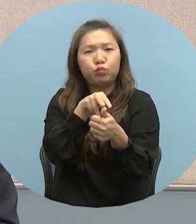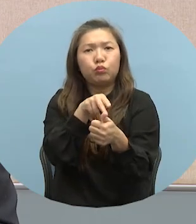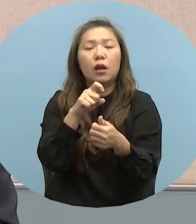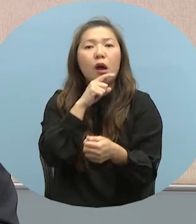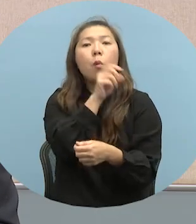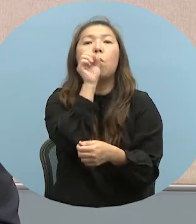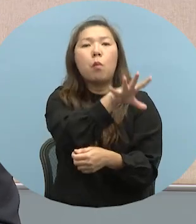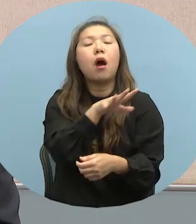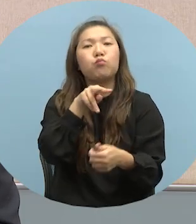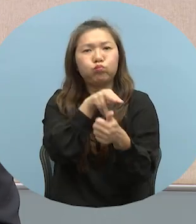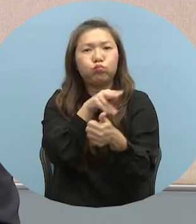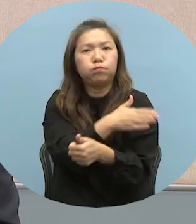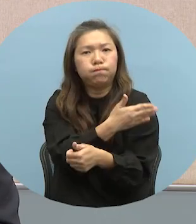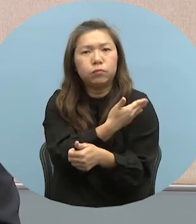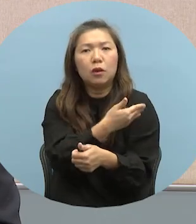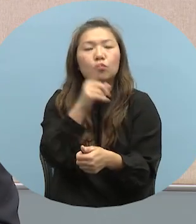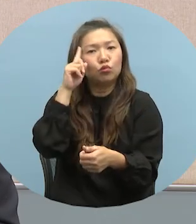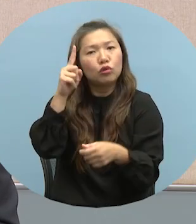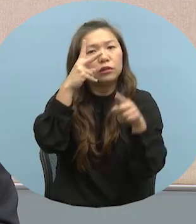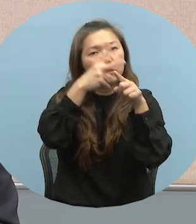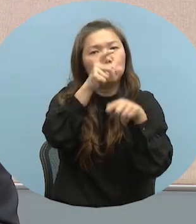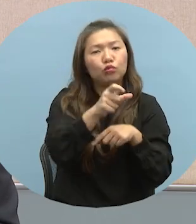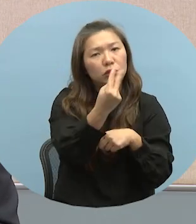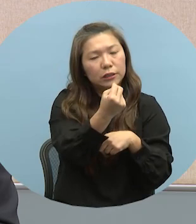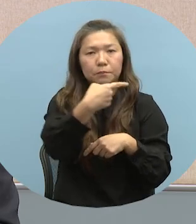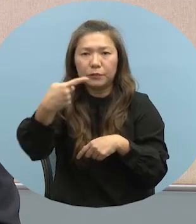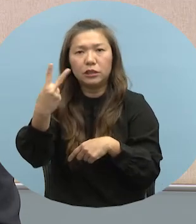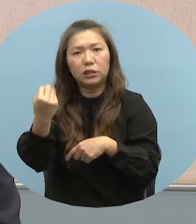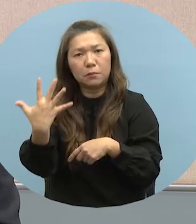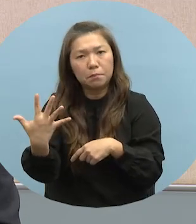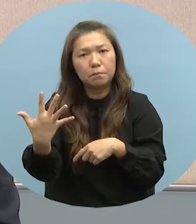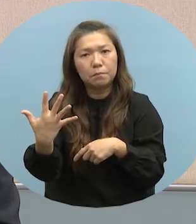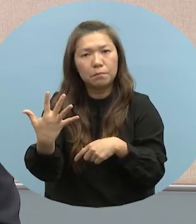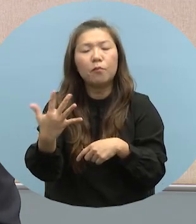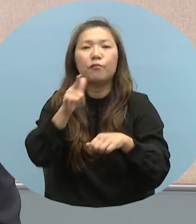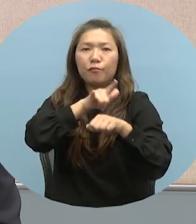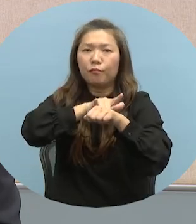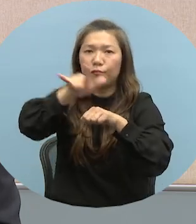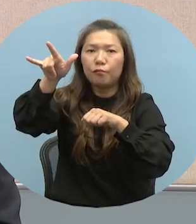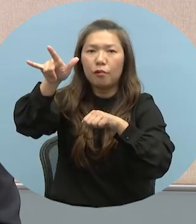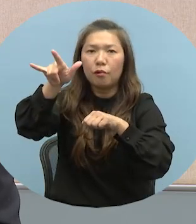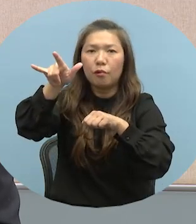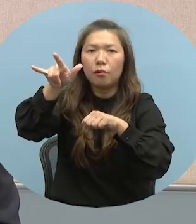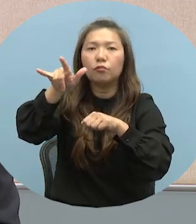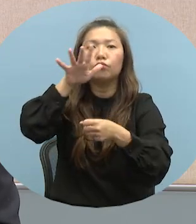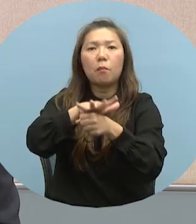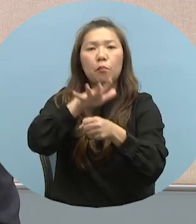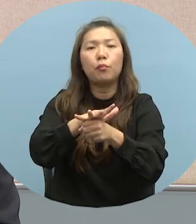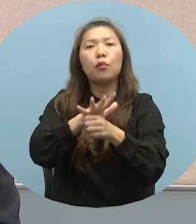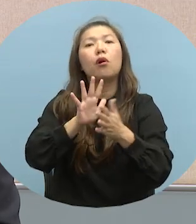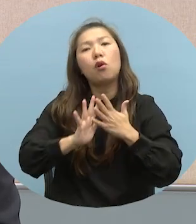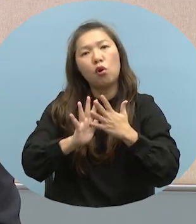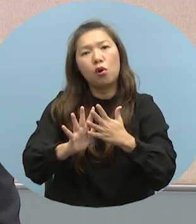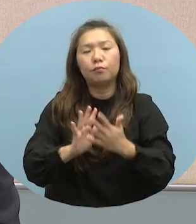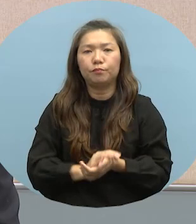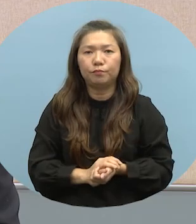知監管人員。他將在12月20日至25日咧，會嚟咗香港去日本嘅沖繩